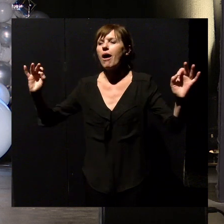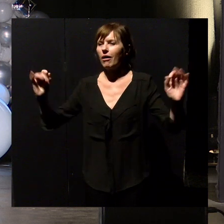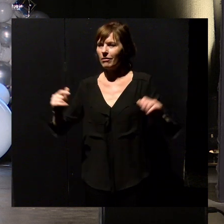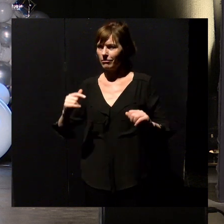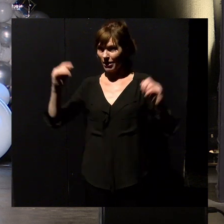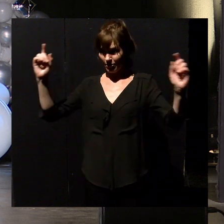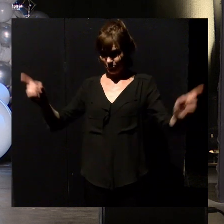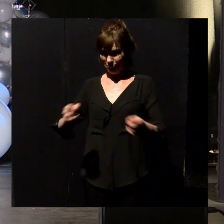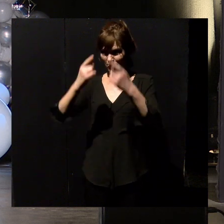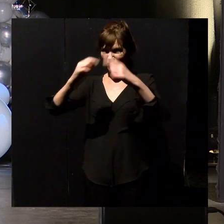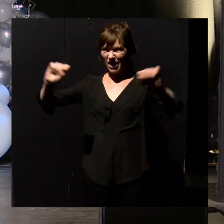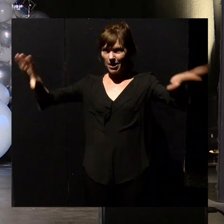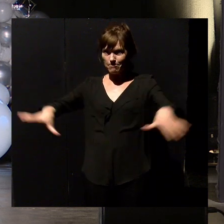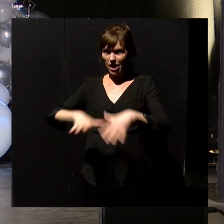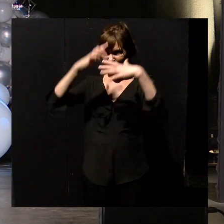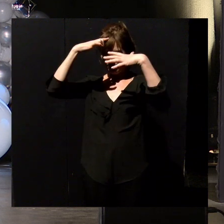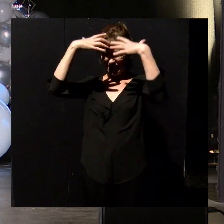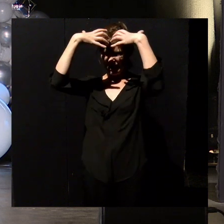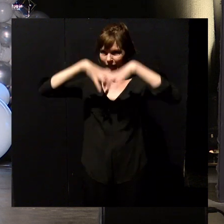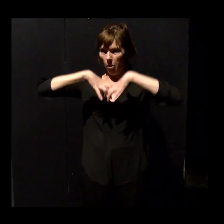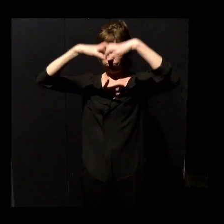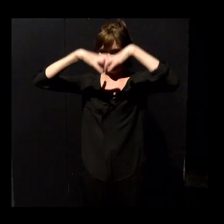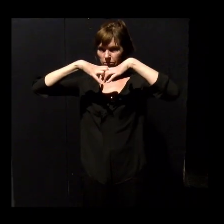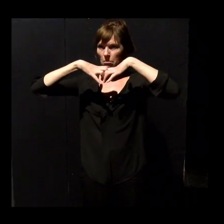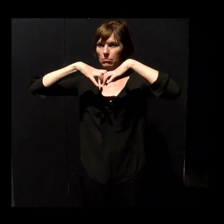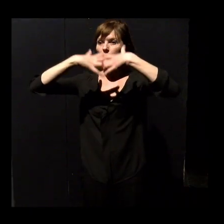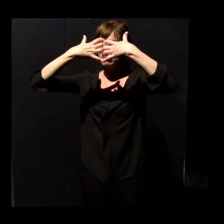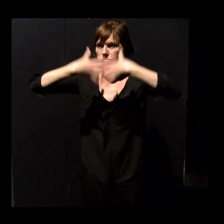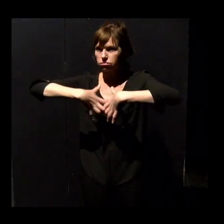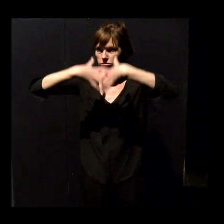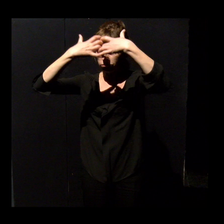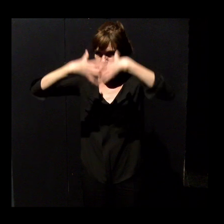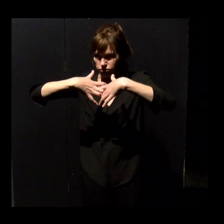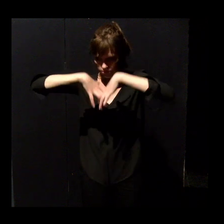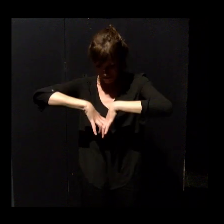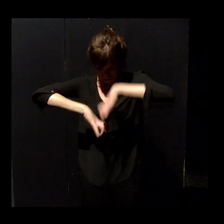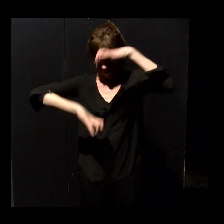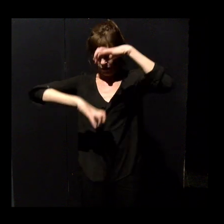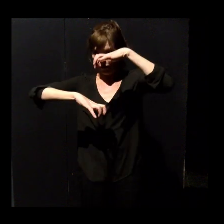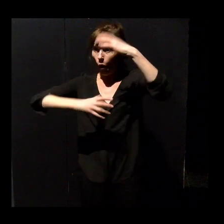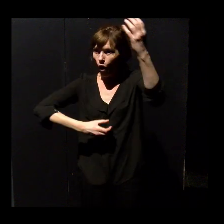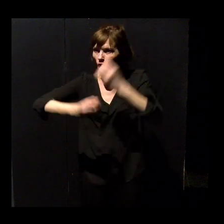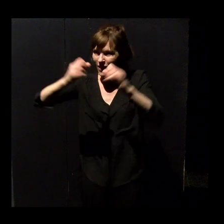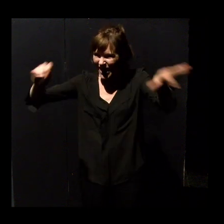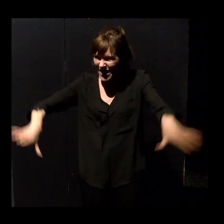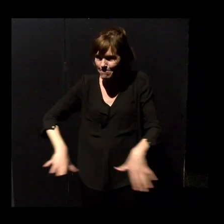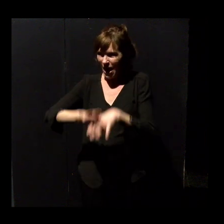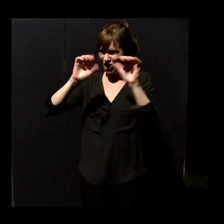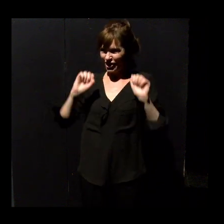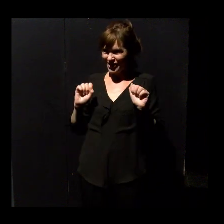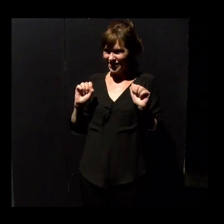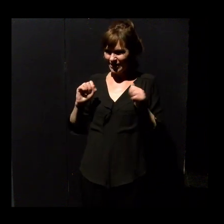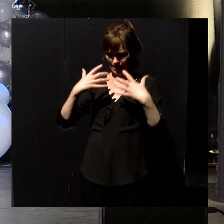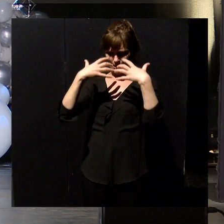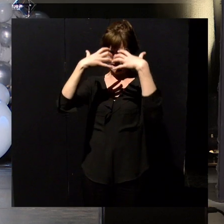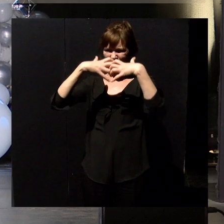l'orchestre cérébral sonne. Et donc vous proposer une métaphore sur une façon de voir le